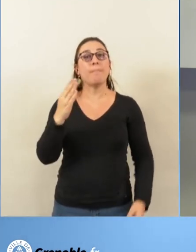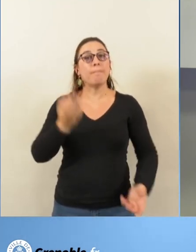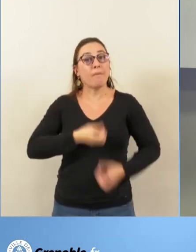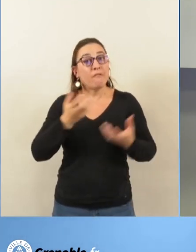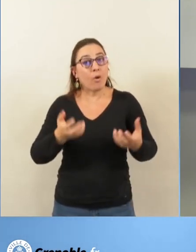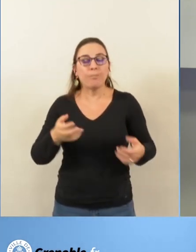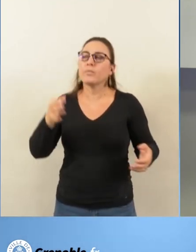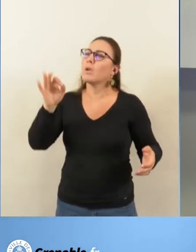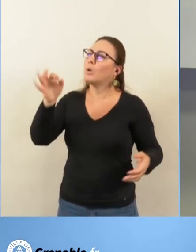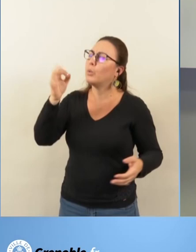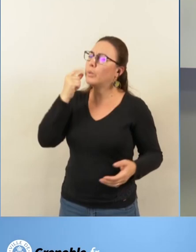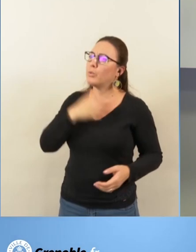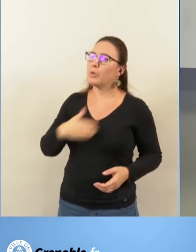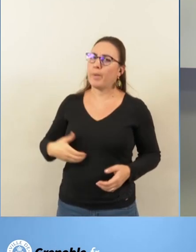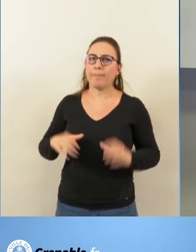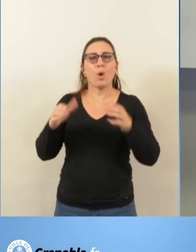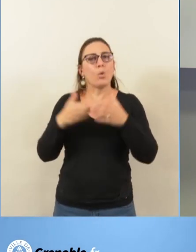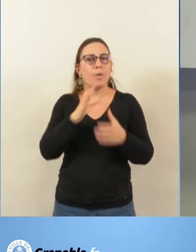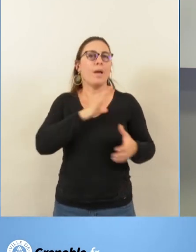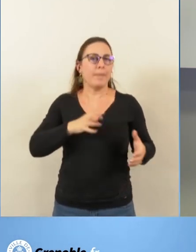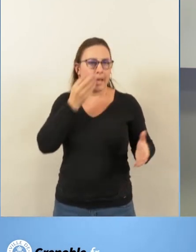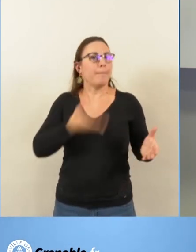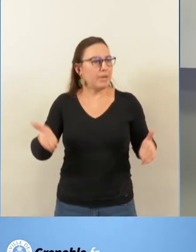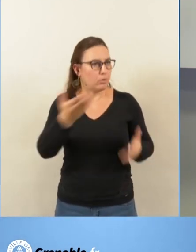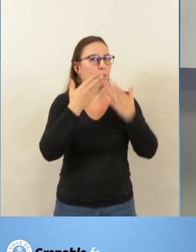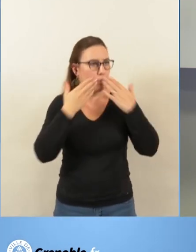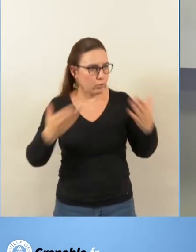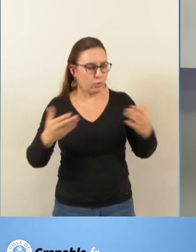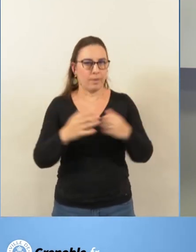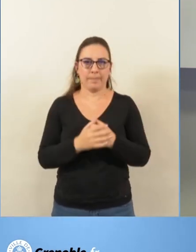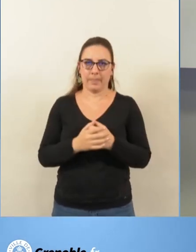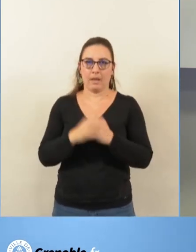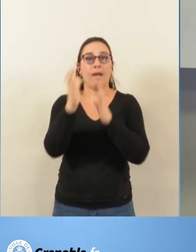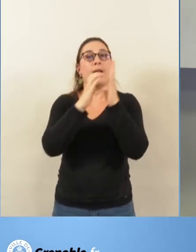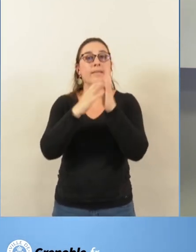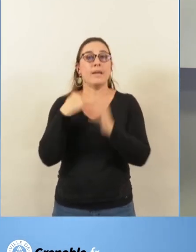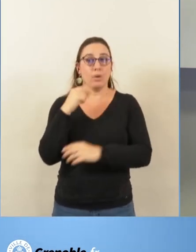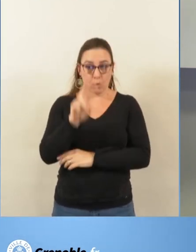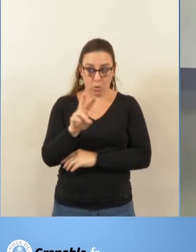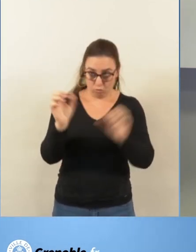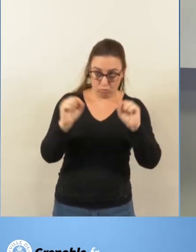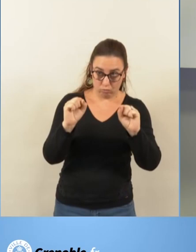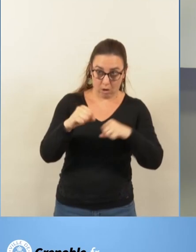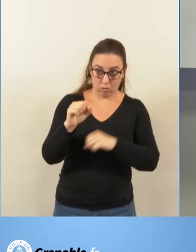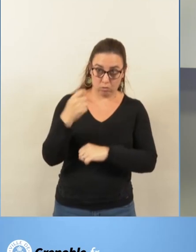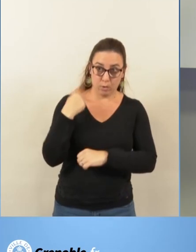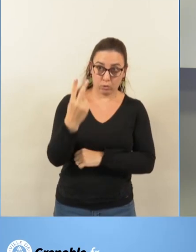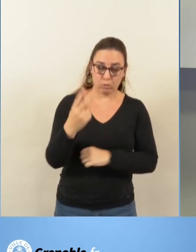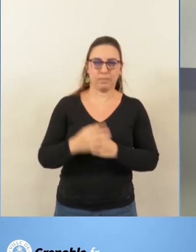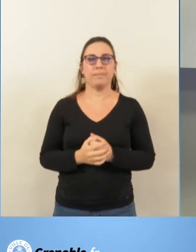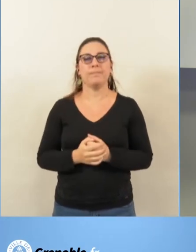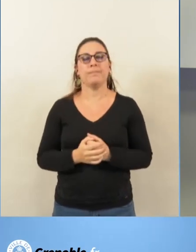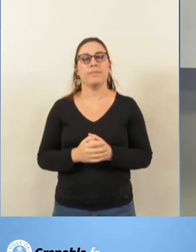notre groupe donc mesdames et messieurs bonjour Concernant donc la délibio si on parle bien de la délit 2 donc